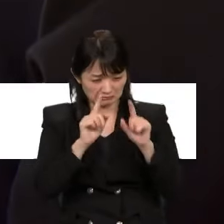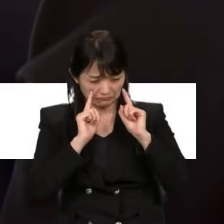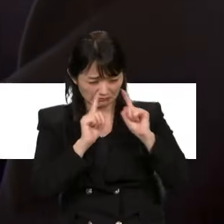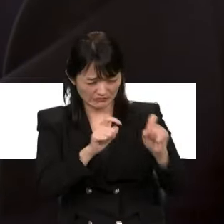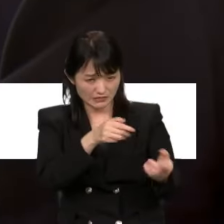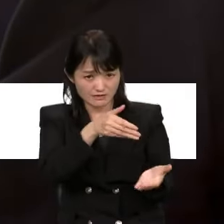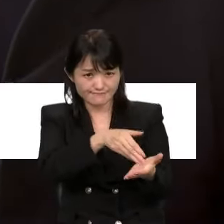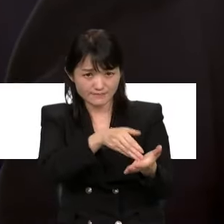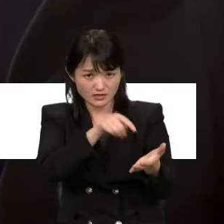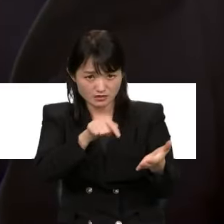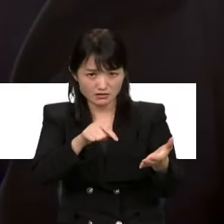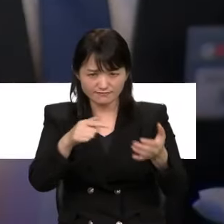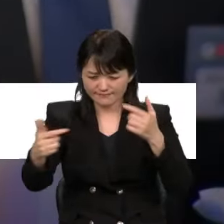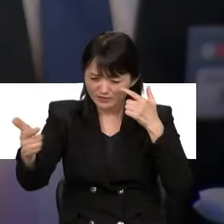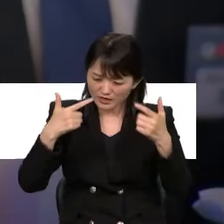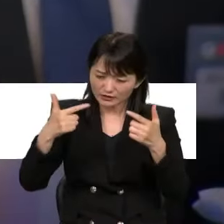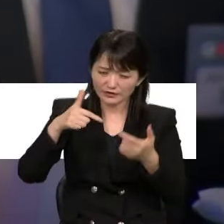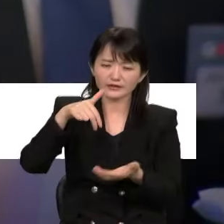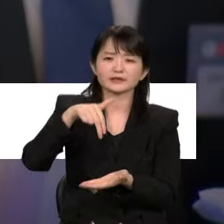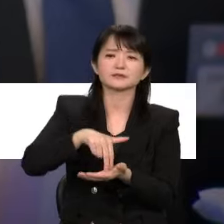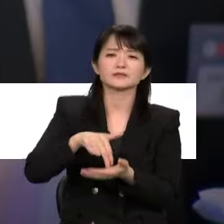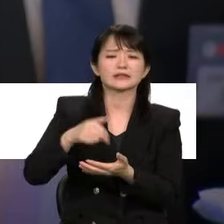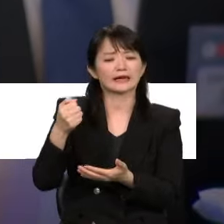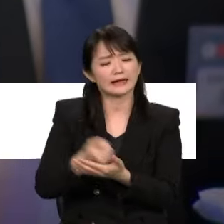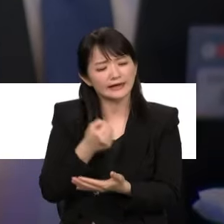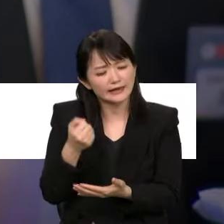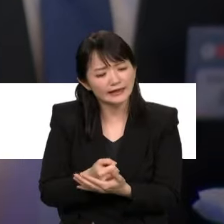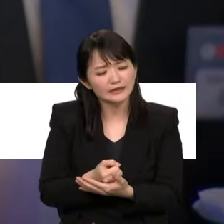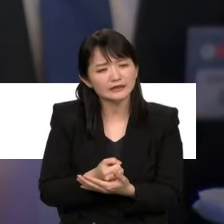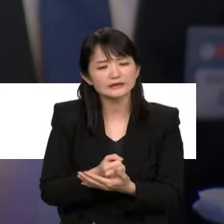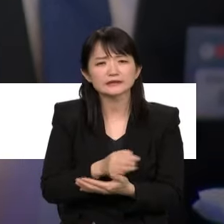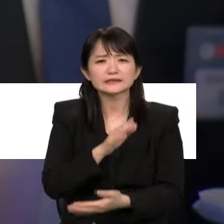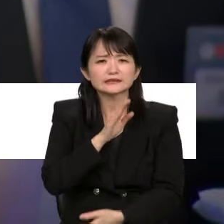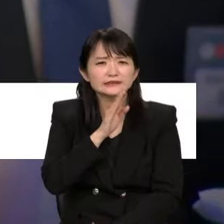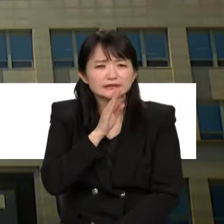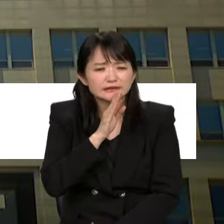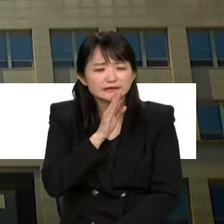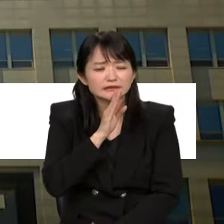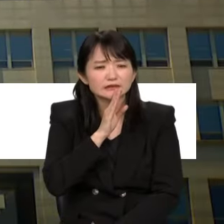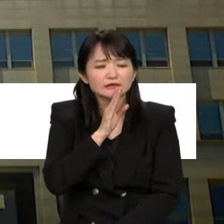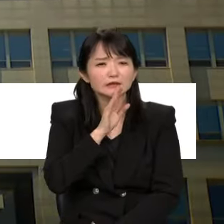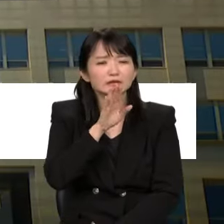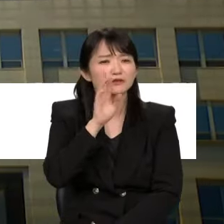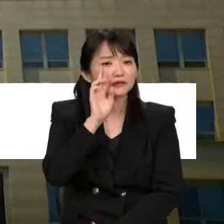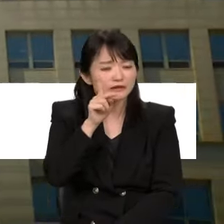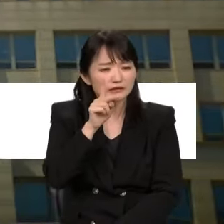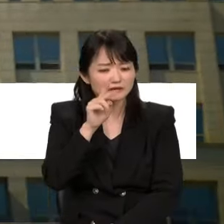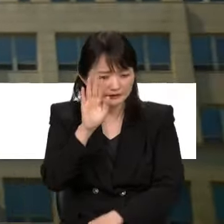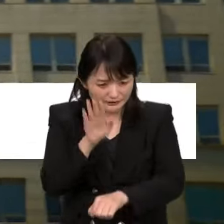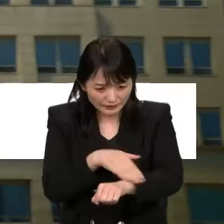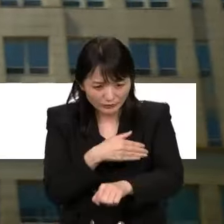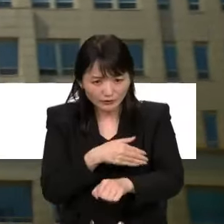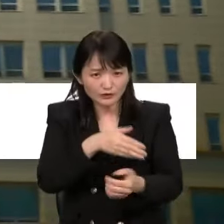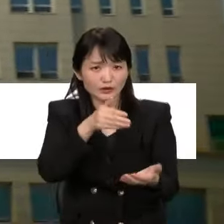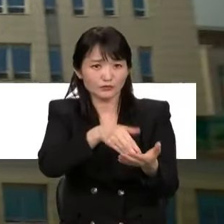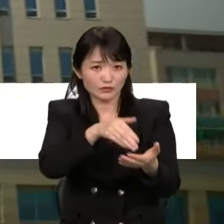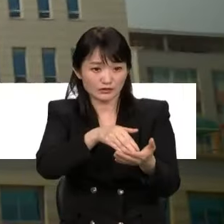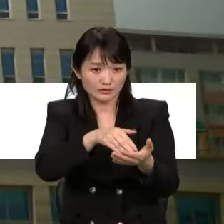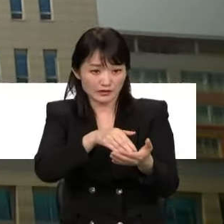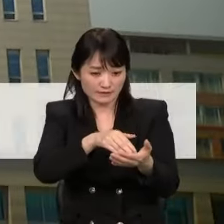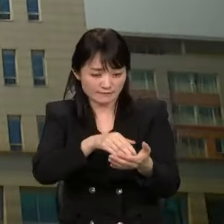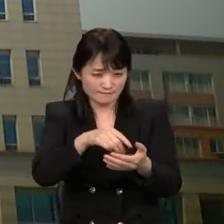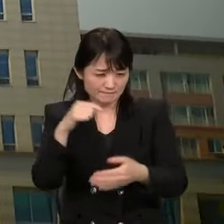보도에 강력하게 유감을 표명한다며 정확한 사실관계 없이 무책임한 보도에 대해선 엄정하게